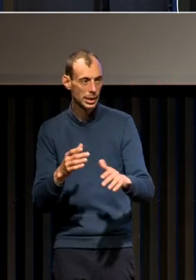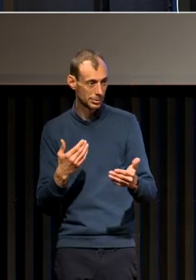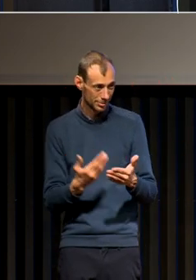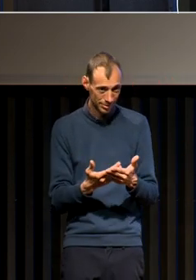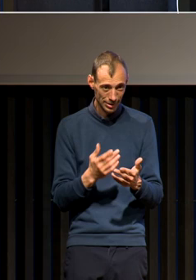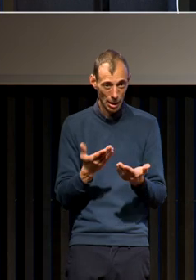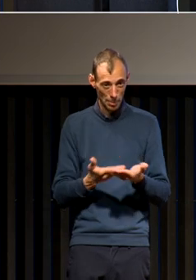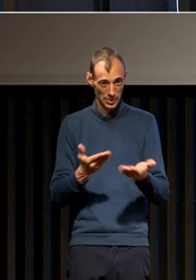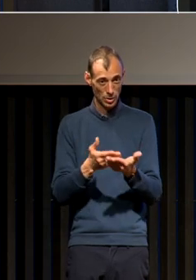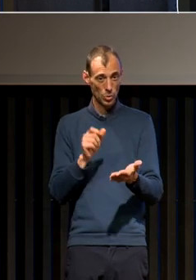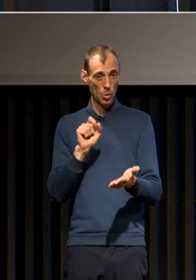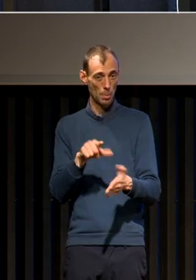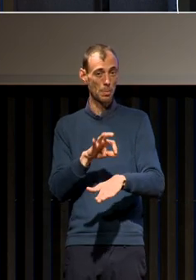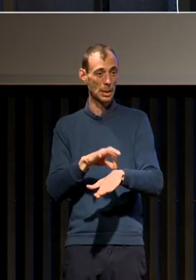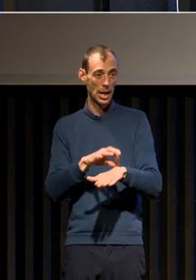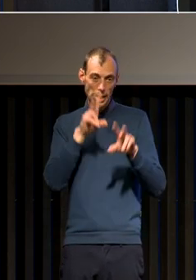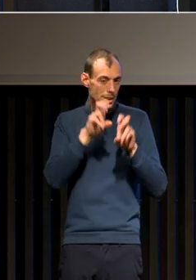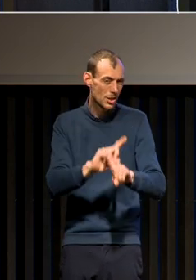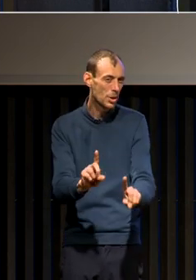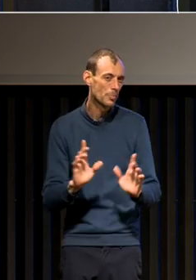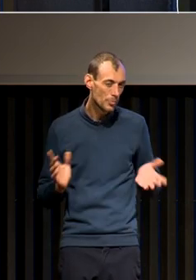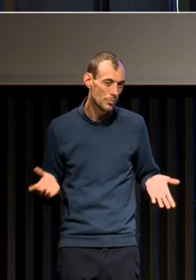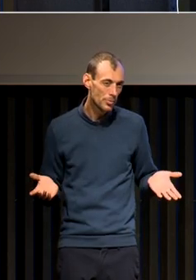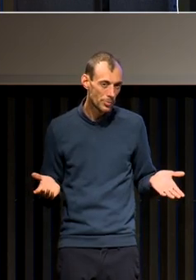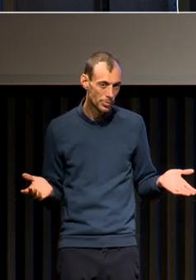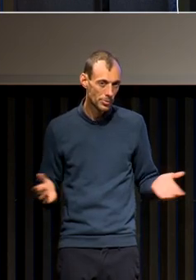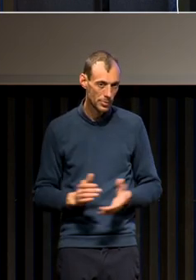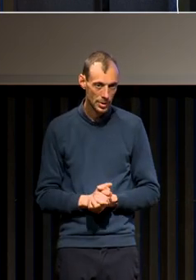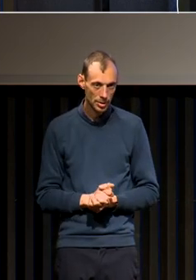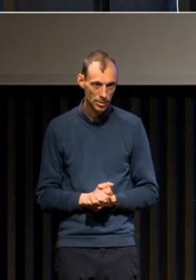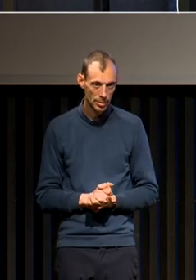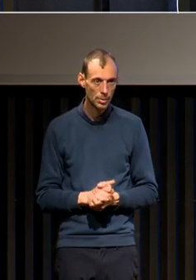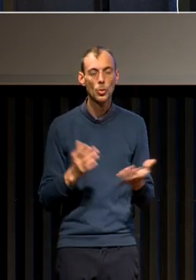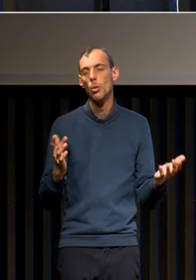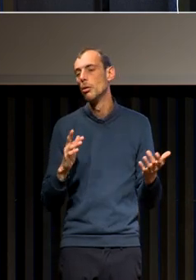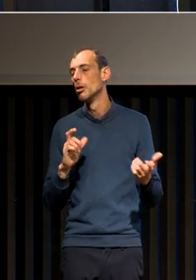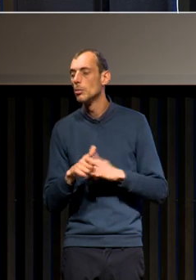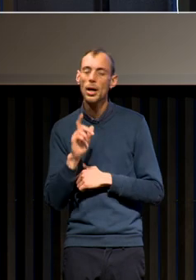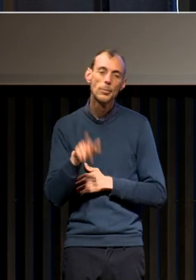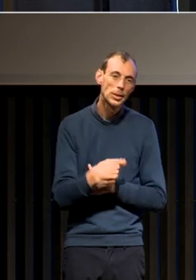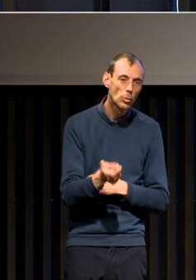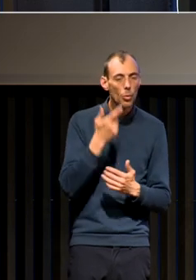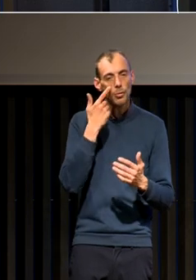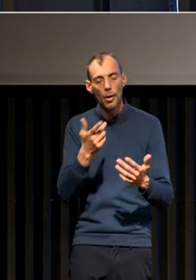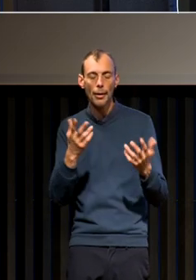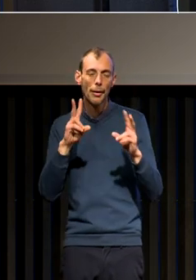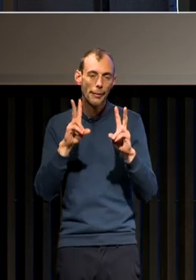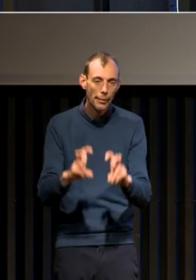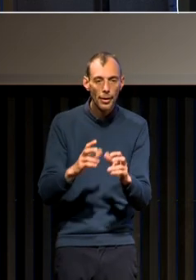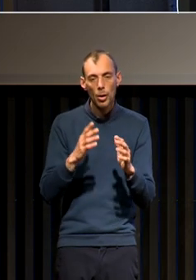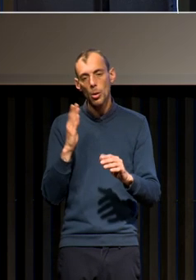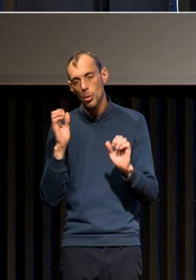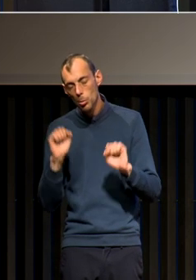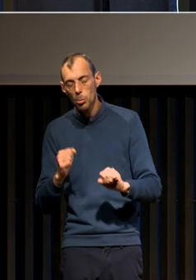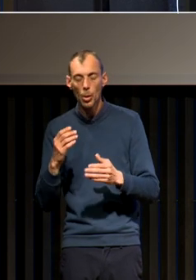donneuses. Alors, bien sûr, on évalue le risque de transmission virale par des sérologies, je passe, peu